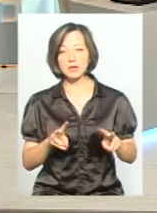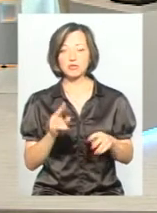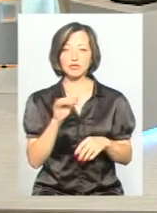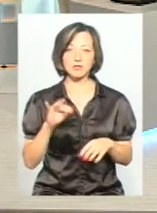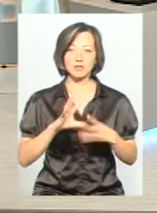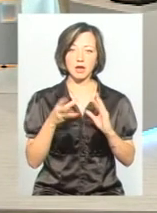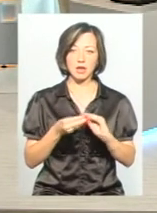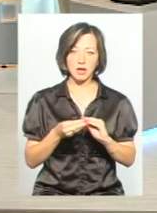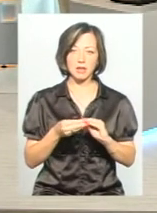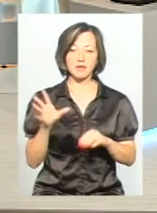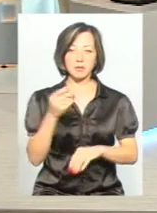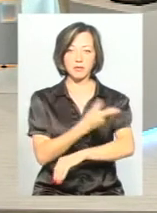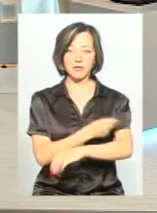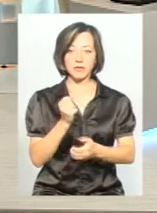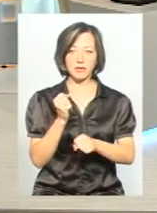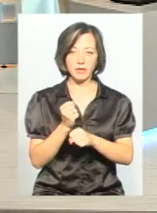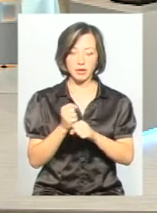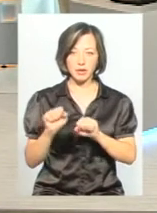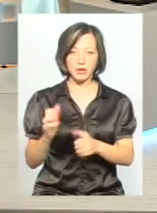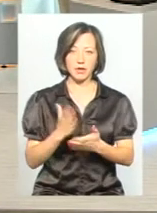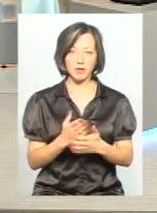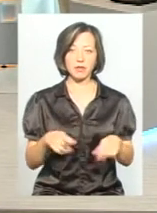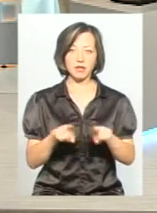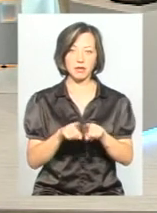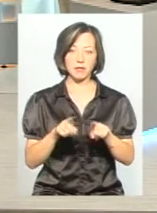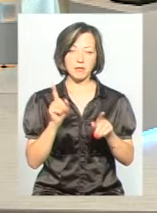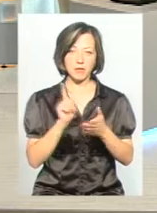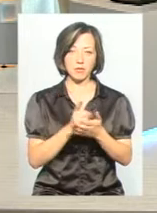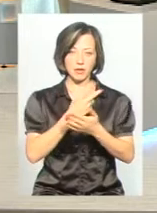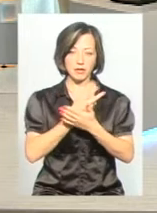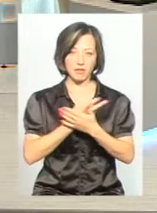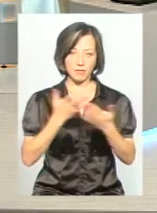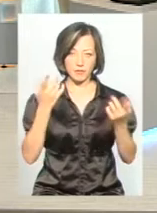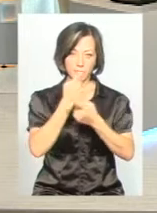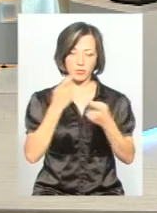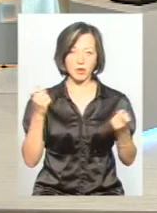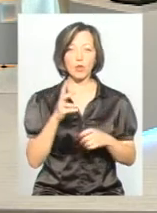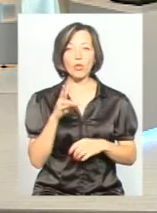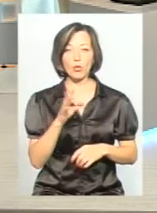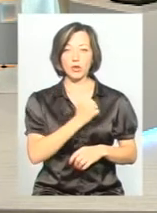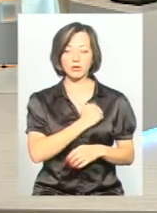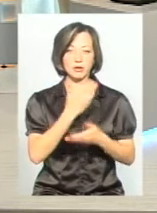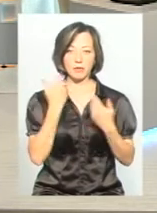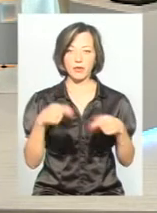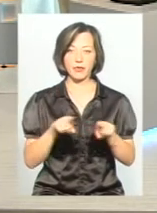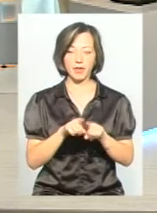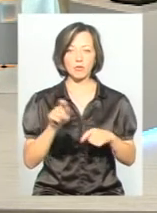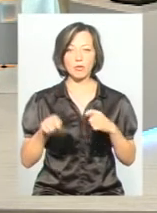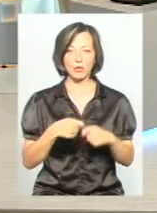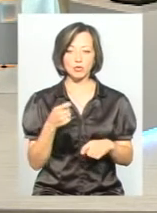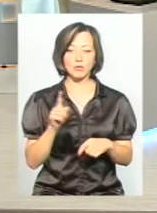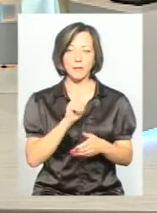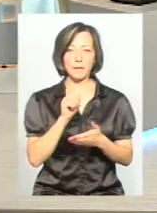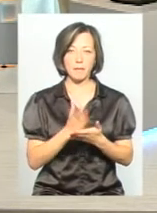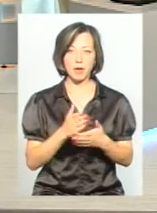взагалі, чи вона пройшла там всі прививки. Тобто така інформація може бути відкрита, і ми маємо до неї мати доступ. Але, на жаль, не маємо. Що також є порушення, за що ми